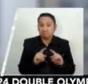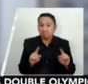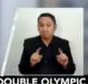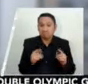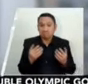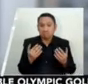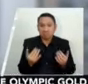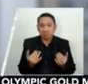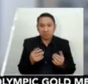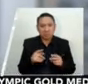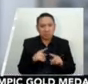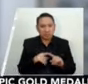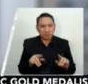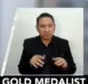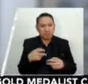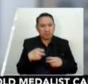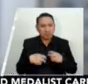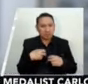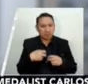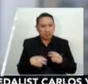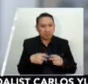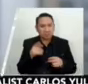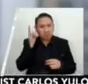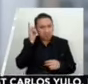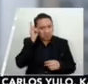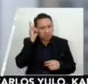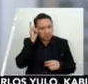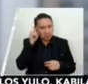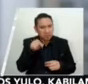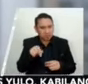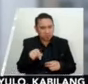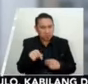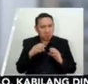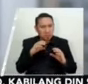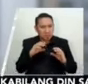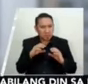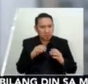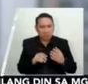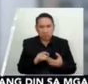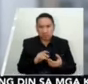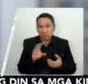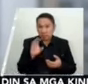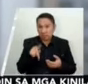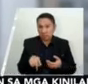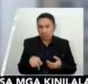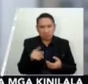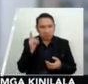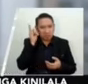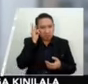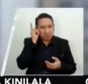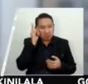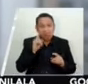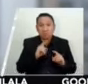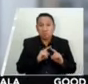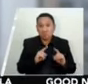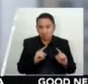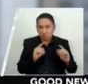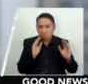rin yung signal ng telecommunication dito, pero ang sabi ng pangulo ay kampante siya na maibabalik ng mga telecommunications companies sa